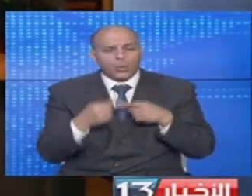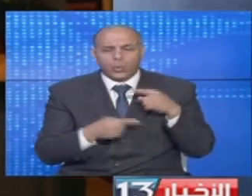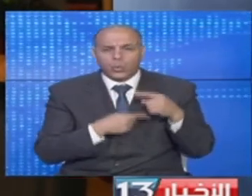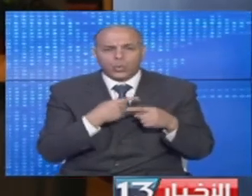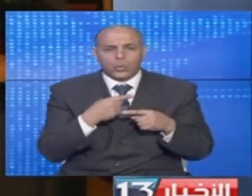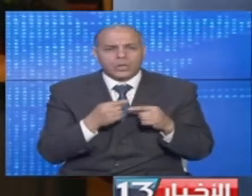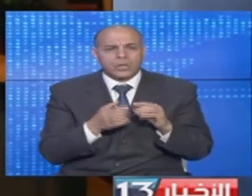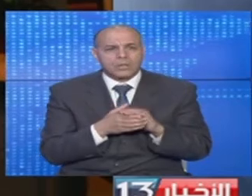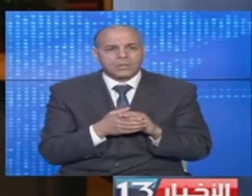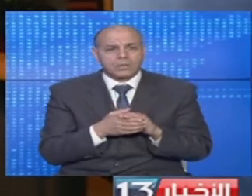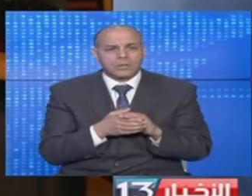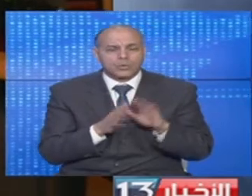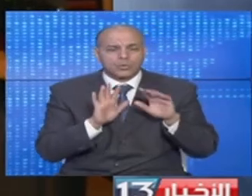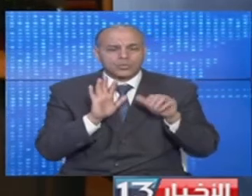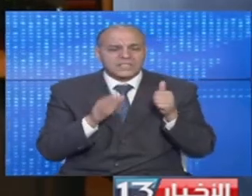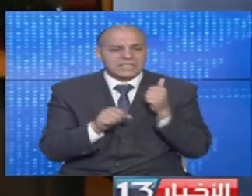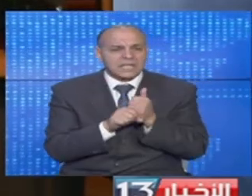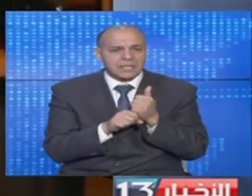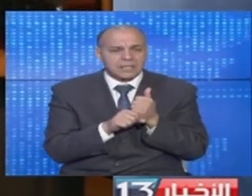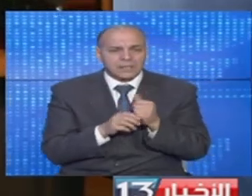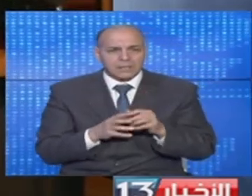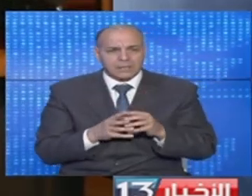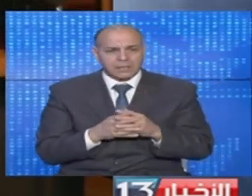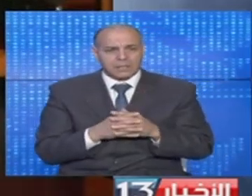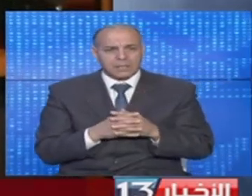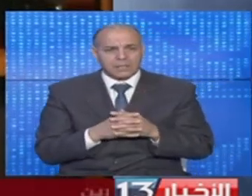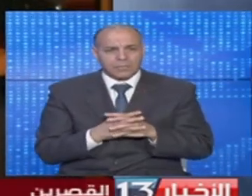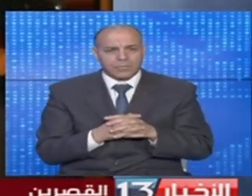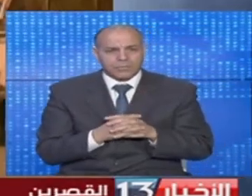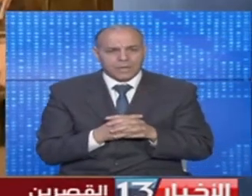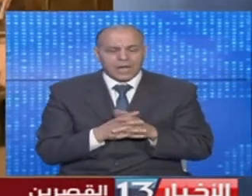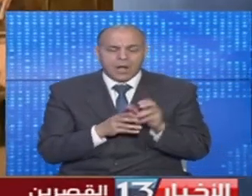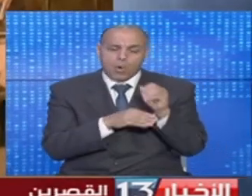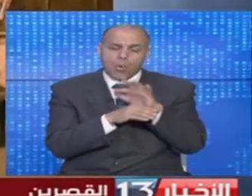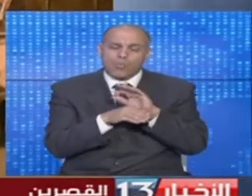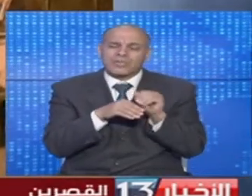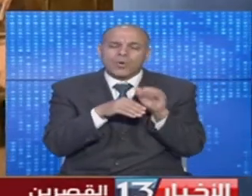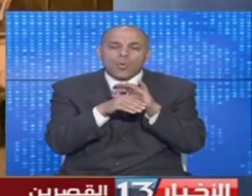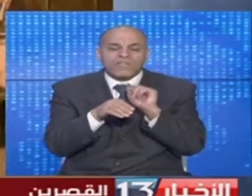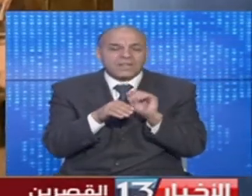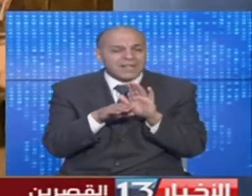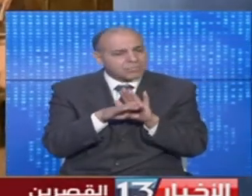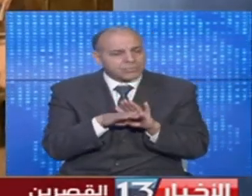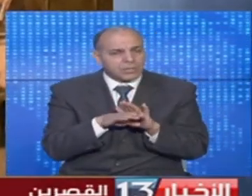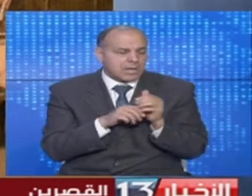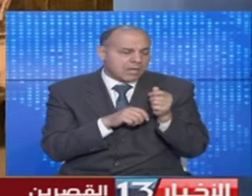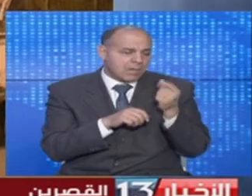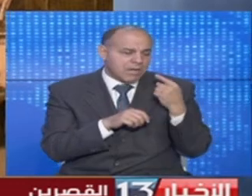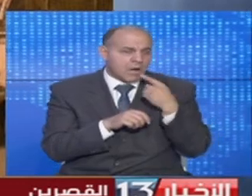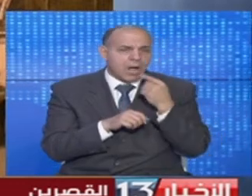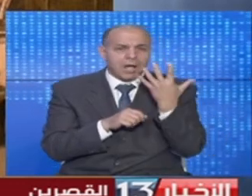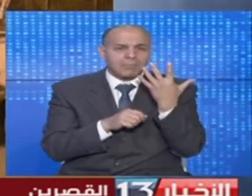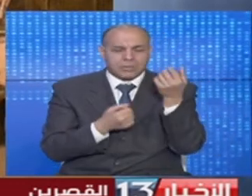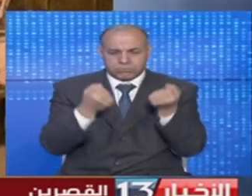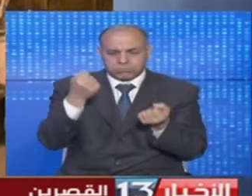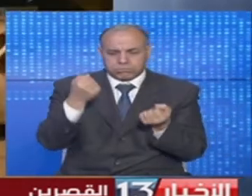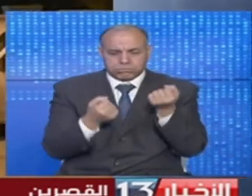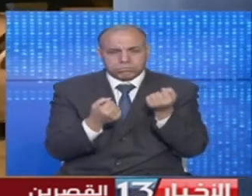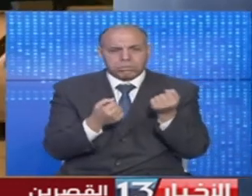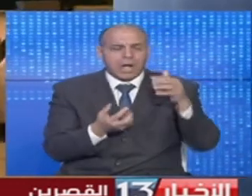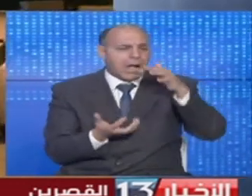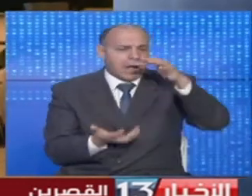عنا 16 دار احنا نخدموا غير حبستها الأمور تاع الكوفيد. ووصلت ليلة البارحة 5 شاحنات